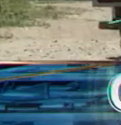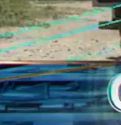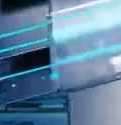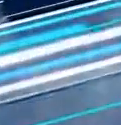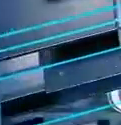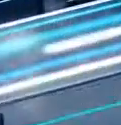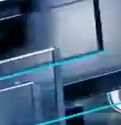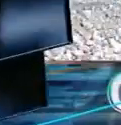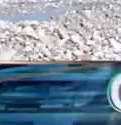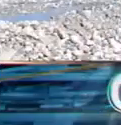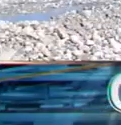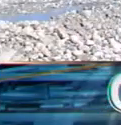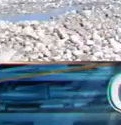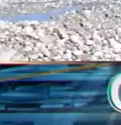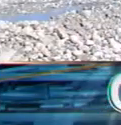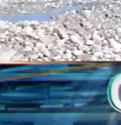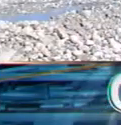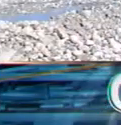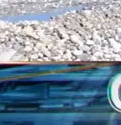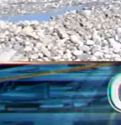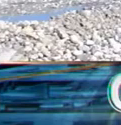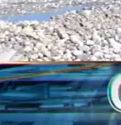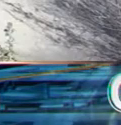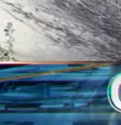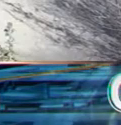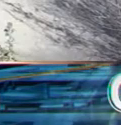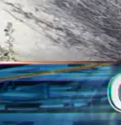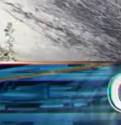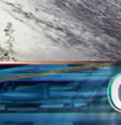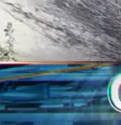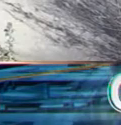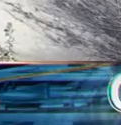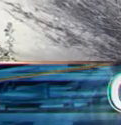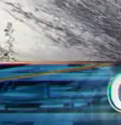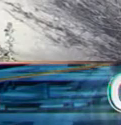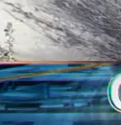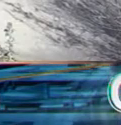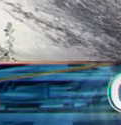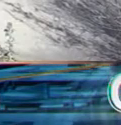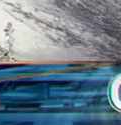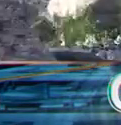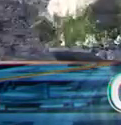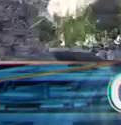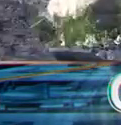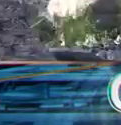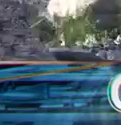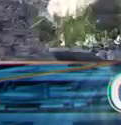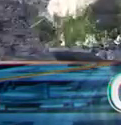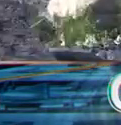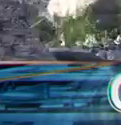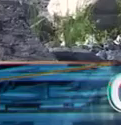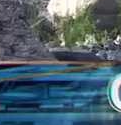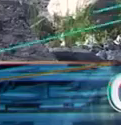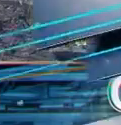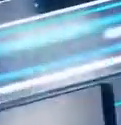проектов. Все меньше и меньше. Нынешнее лето в Алматинской области выдалось засушливым, и река Каратал